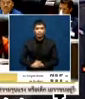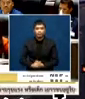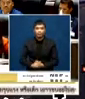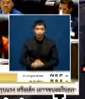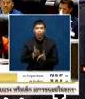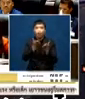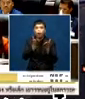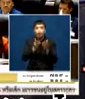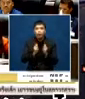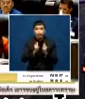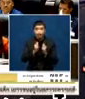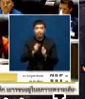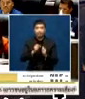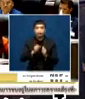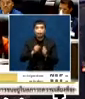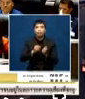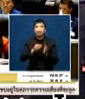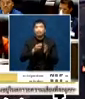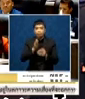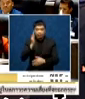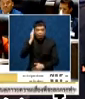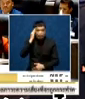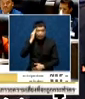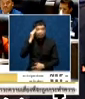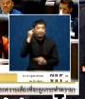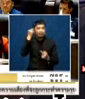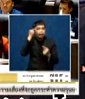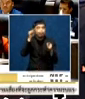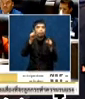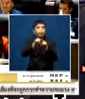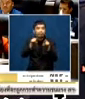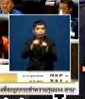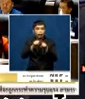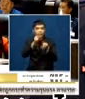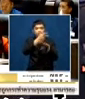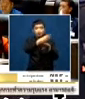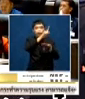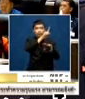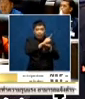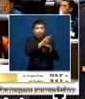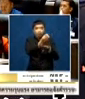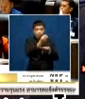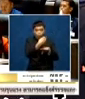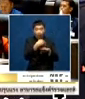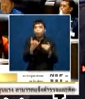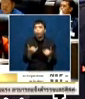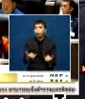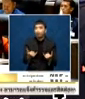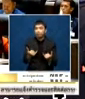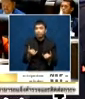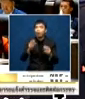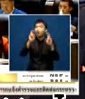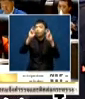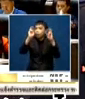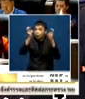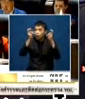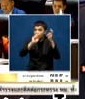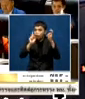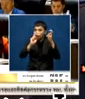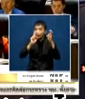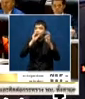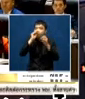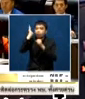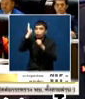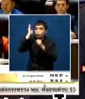าตลกไหมคือผมคิดว่ามันออกได้ทุกอย่างแต่เขามีเชิงเขาก็จะเล่นแบบนี้ไปเรื่อย ๆครับ แล้วก็เดี๋ยวก็ไปว่าอีกทีไอ้เรื่องอะไร